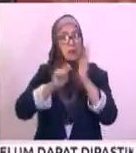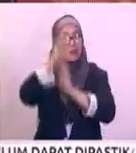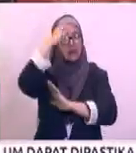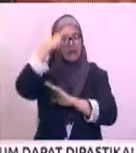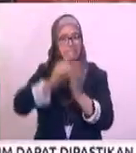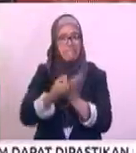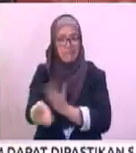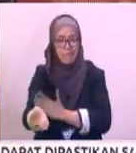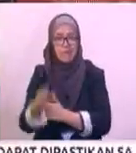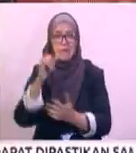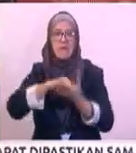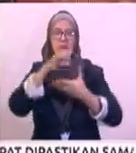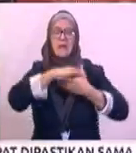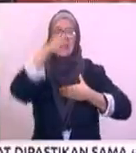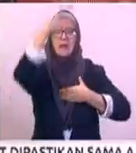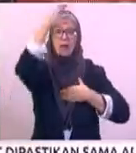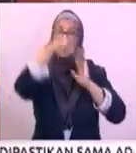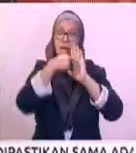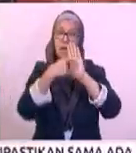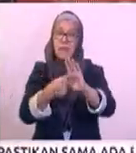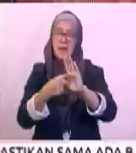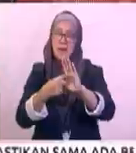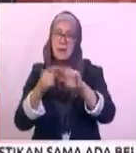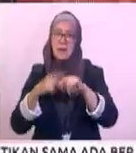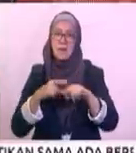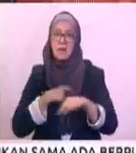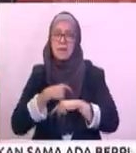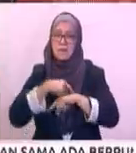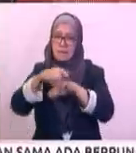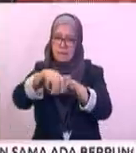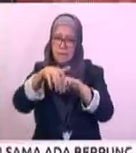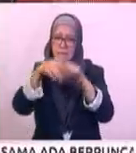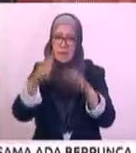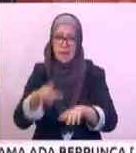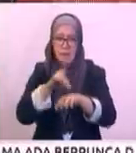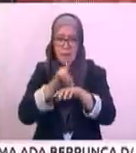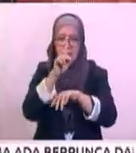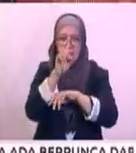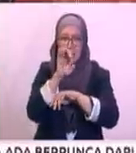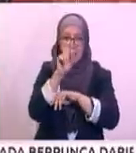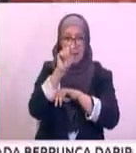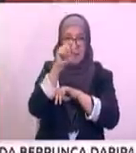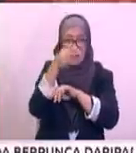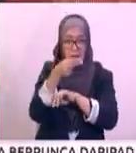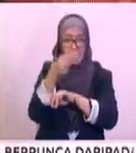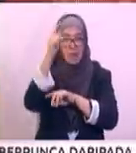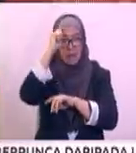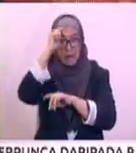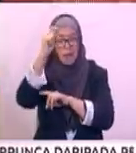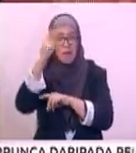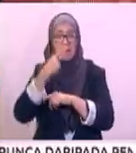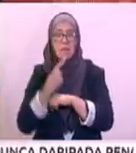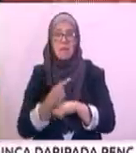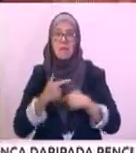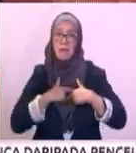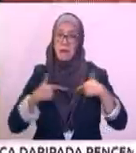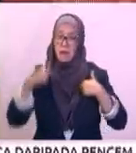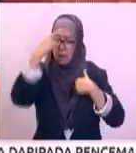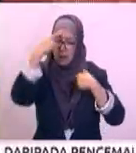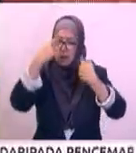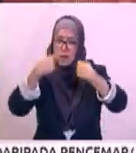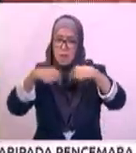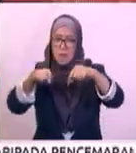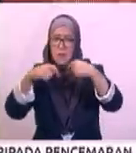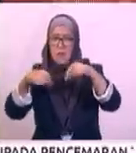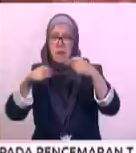yang ditunjukkan seorang peneroka di Kertih, Terengganu, dan beliau berani meneroka teknologi baharu dalam perusahaan